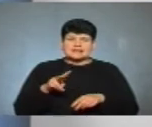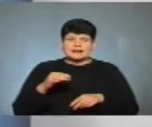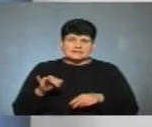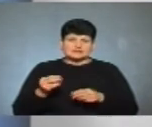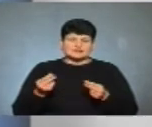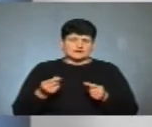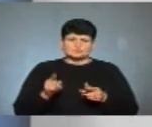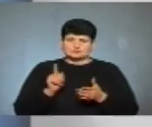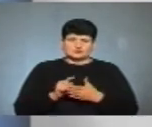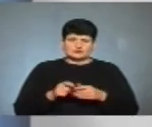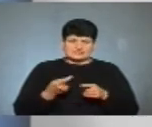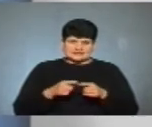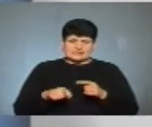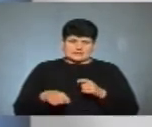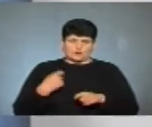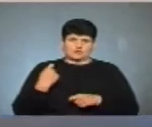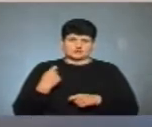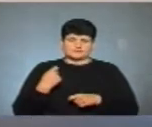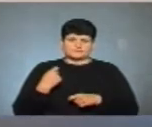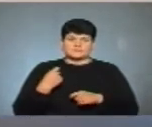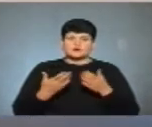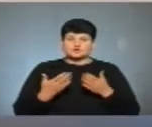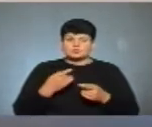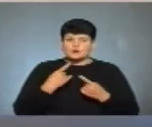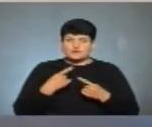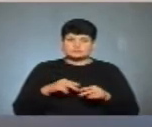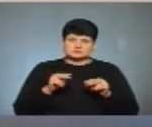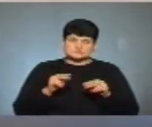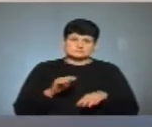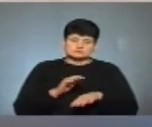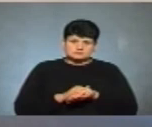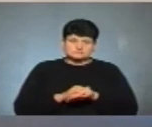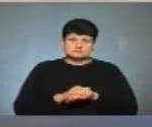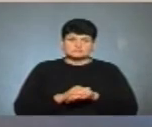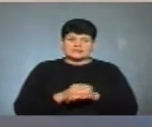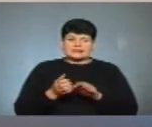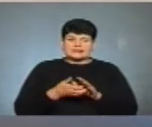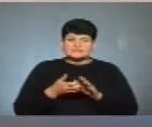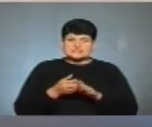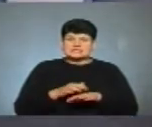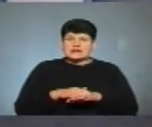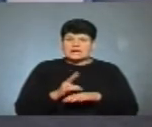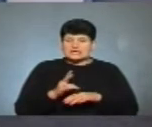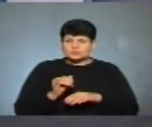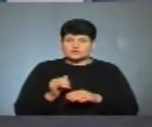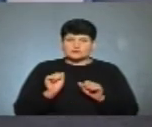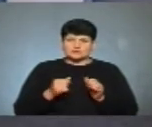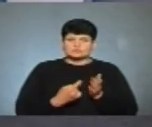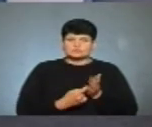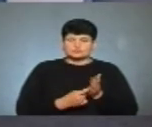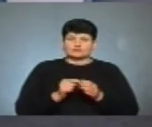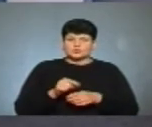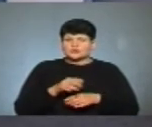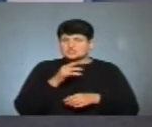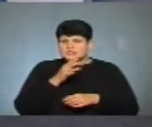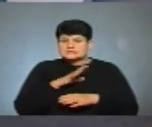однозначно. Розумієте, якщо це злочин, якщо ми говоримо про злочин. Якщо ми говоримо про об'єктивні фактори, от той же дефіцит на ринку, який можна довести, що дійсно в той